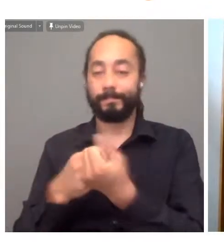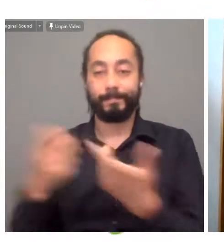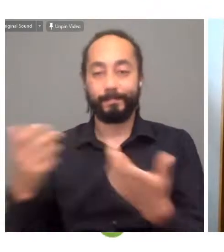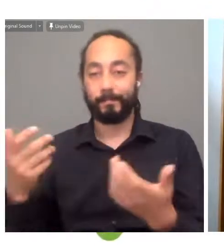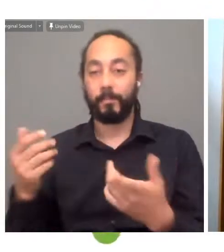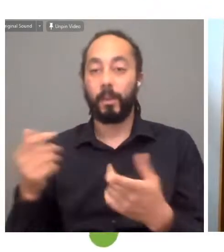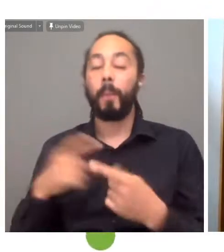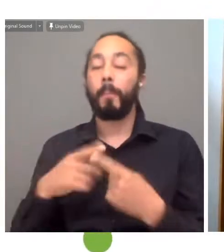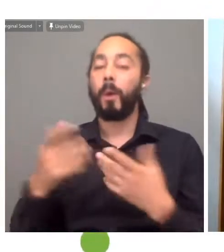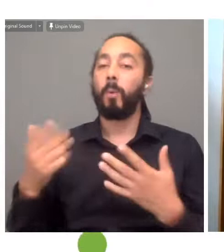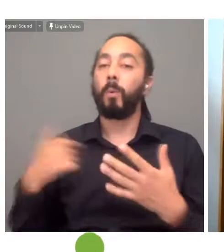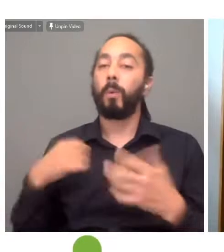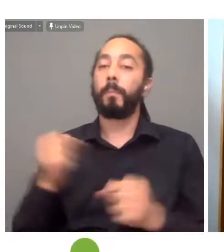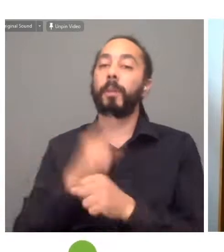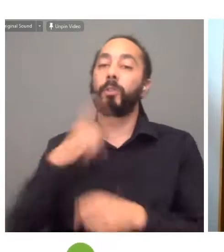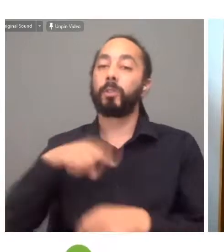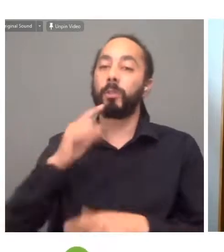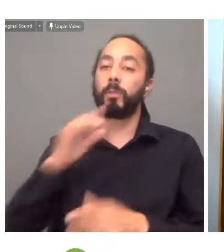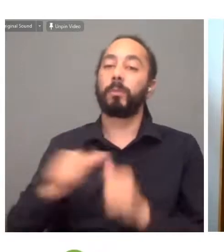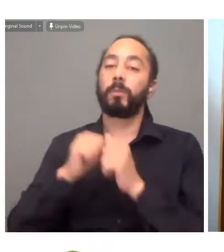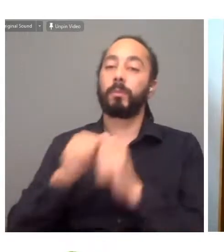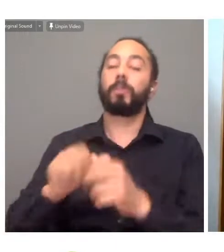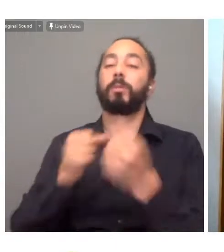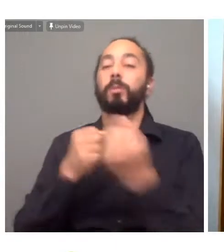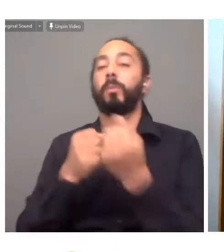there to continue supporting you.